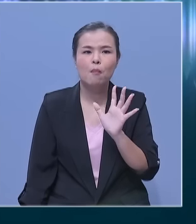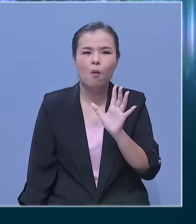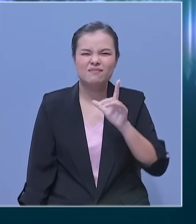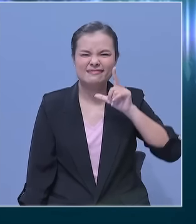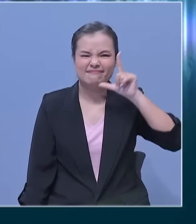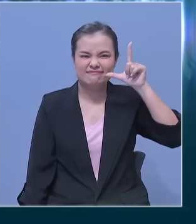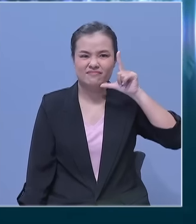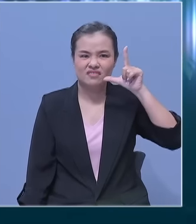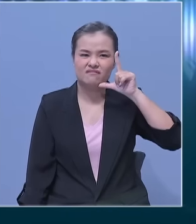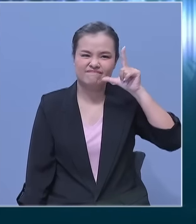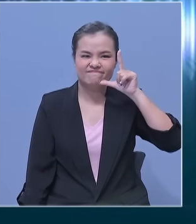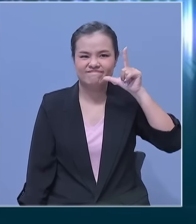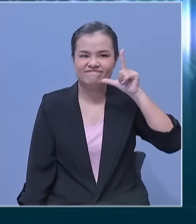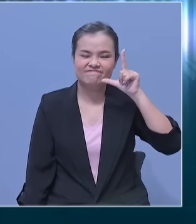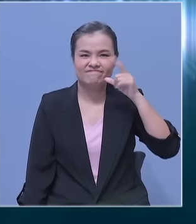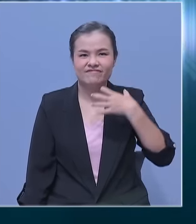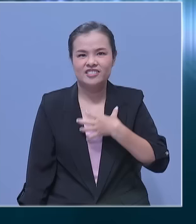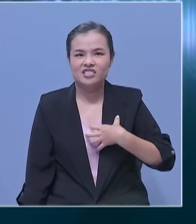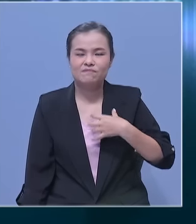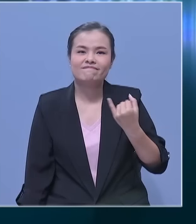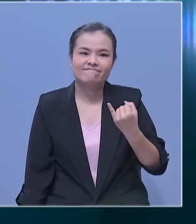าแบบคนไม่สบอารมณ์อะ